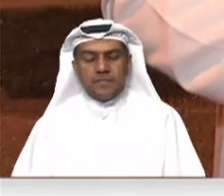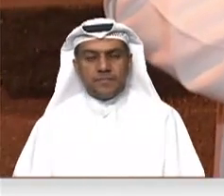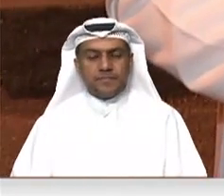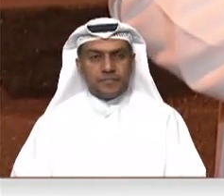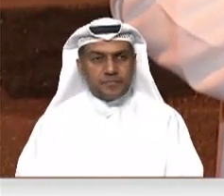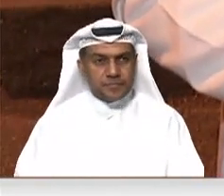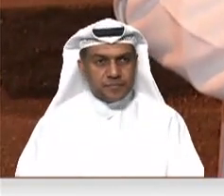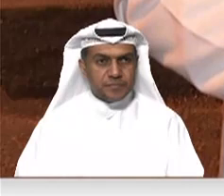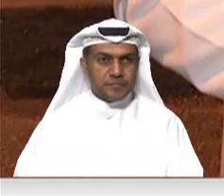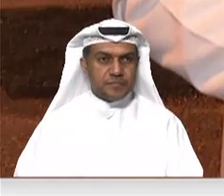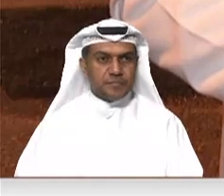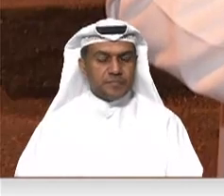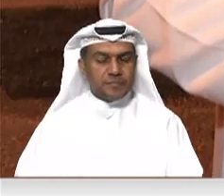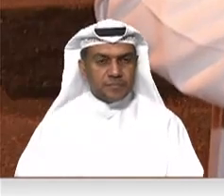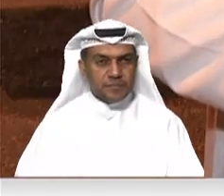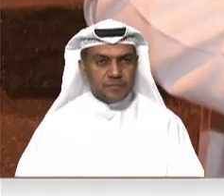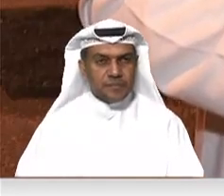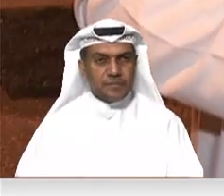الأشغال؟